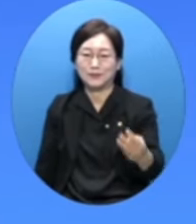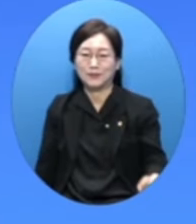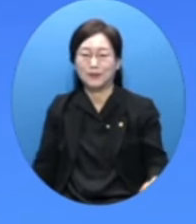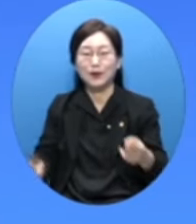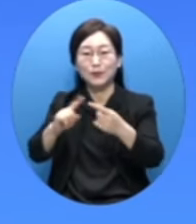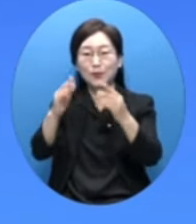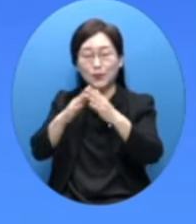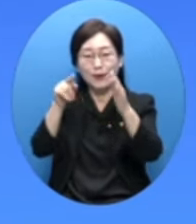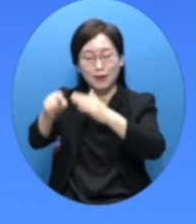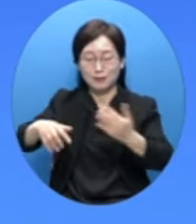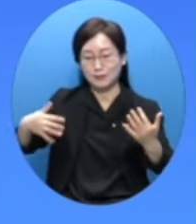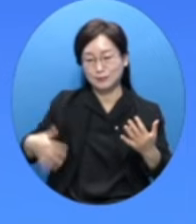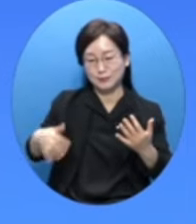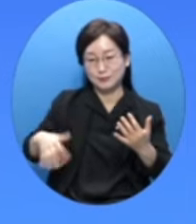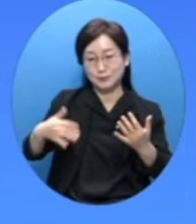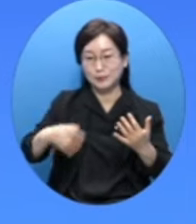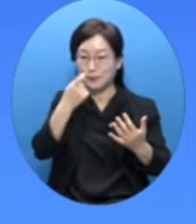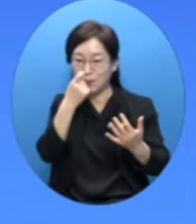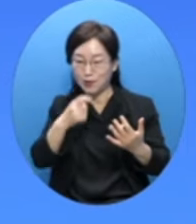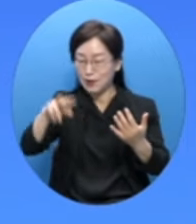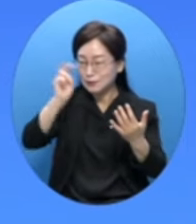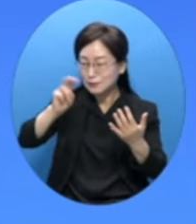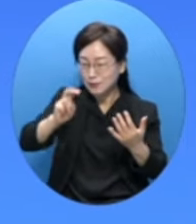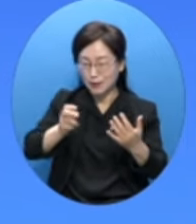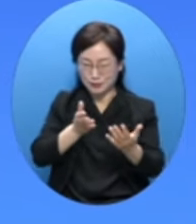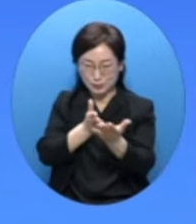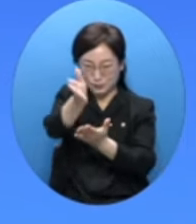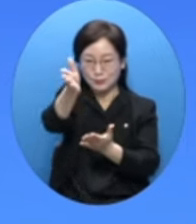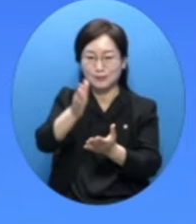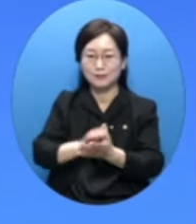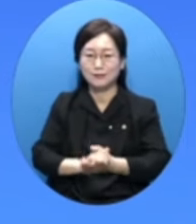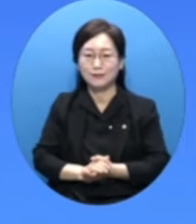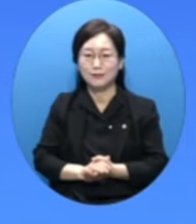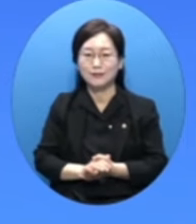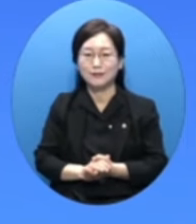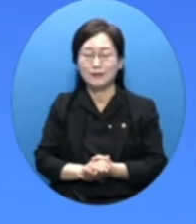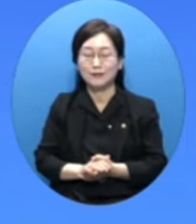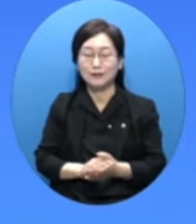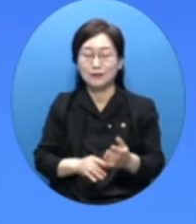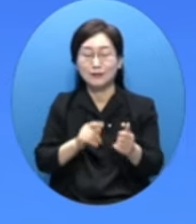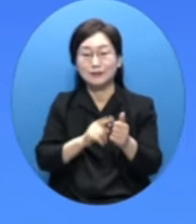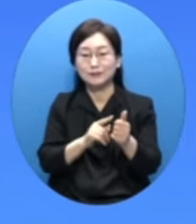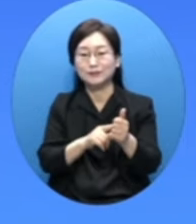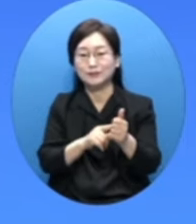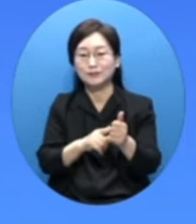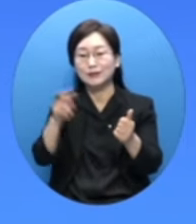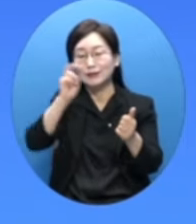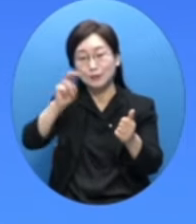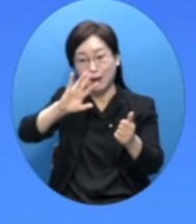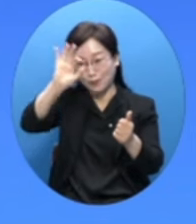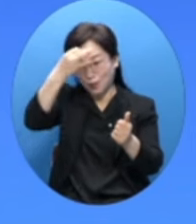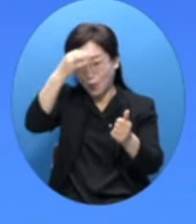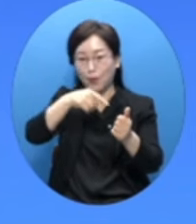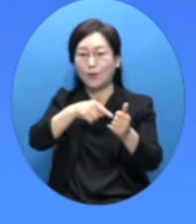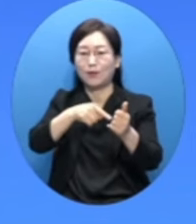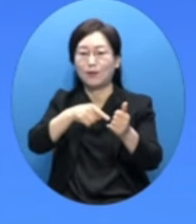교회 가서 기타를 배우게 되고 그때부터 음악에 빠졌어요. 그래서 또 본인이 음악에 소질이 있어가지고